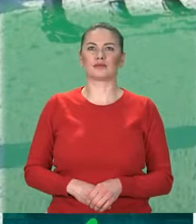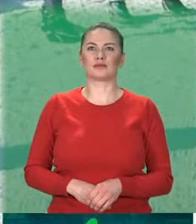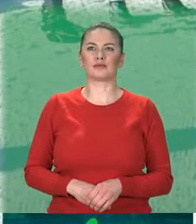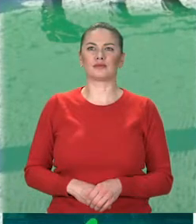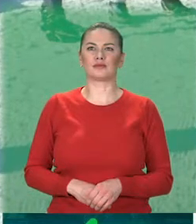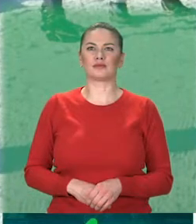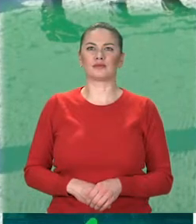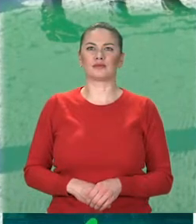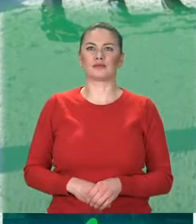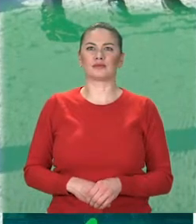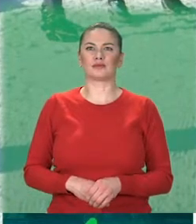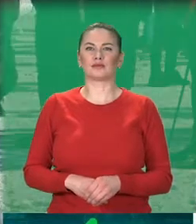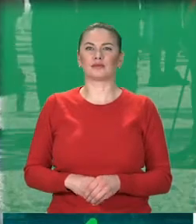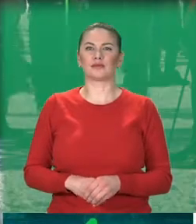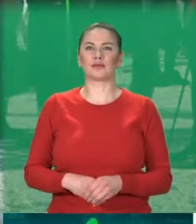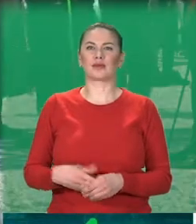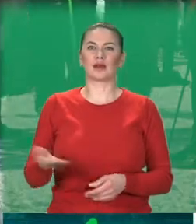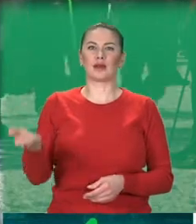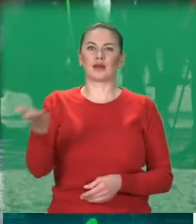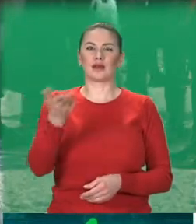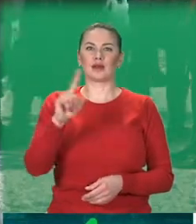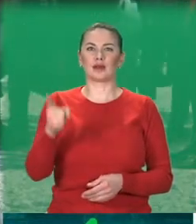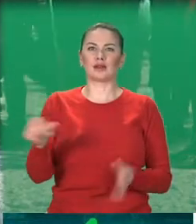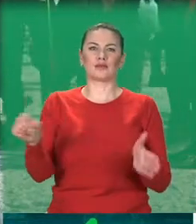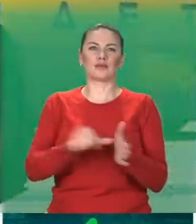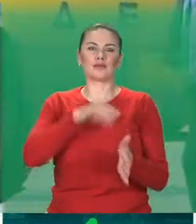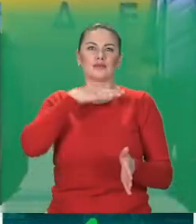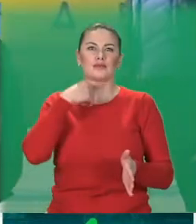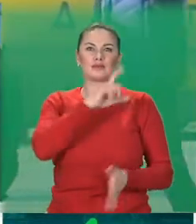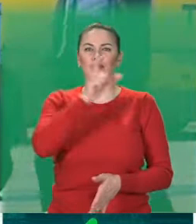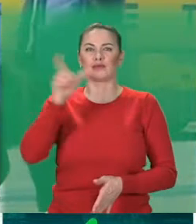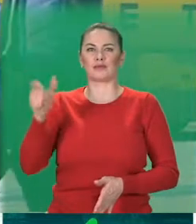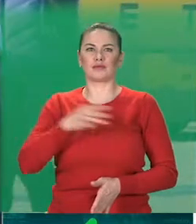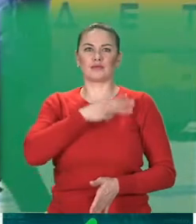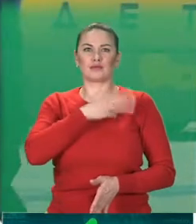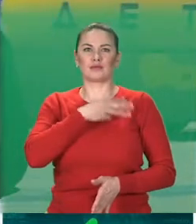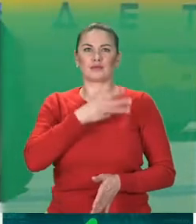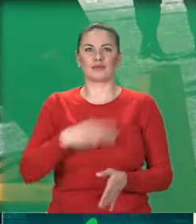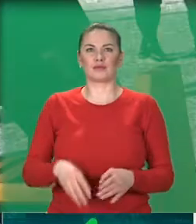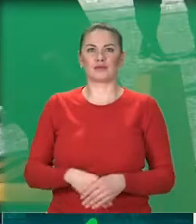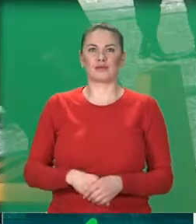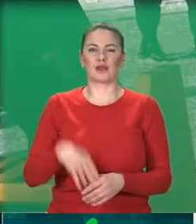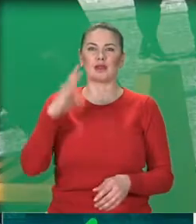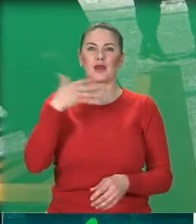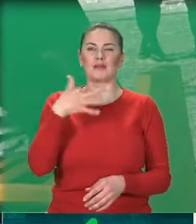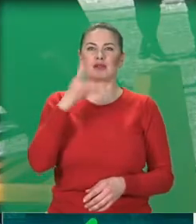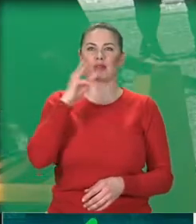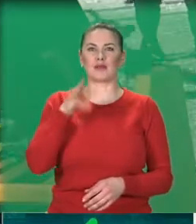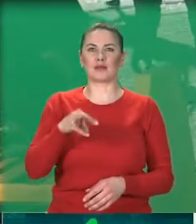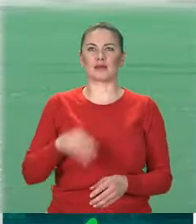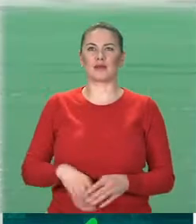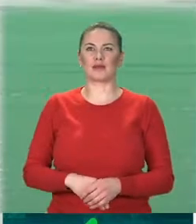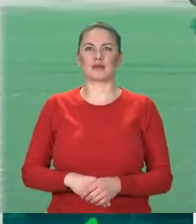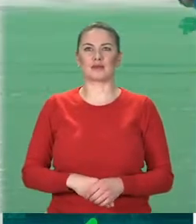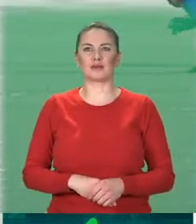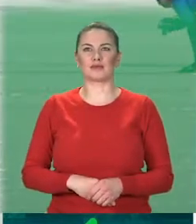заблудишься, буду придерживаться ретрака. На 50 километров Никита Крюков особо не готовился, ведь его конек – короткий спринт.